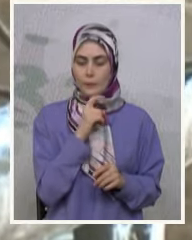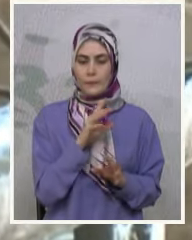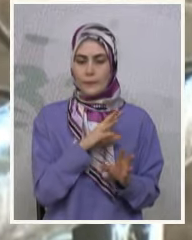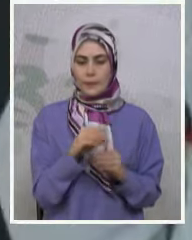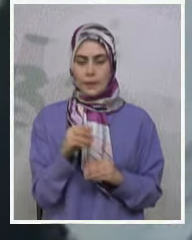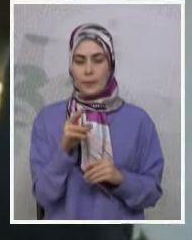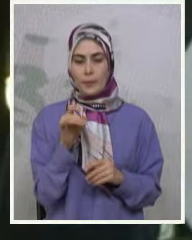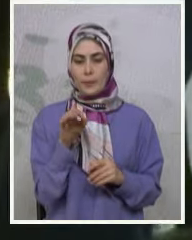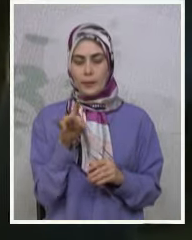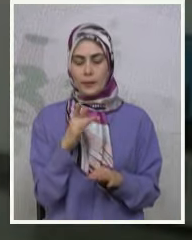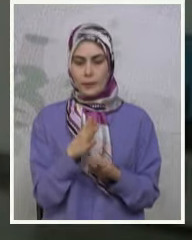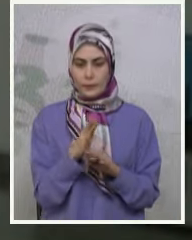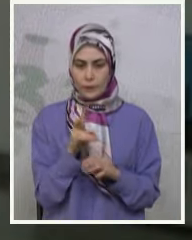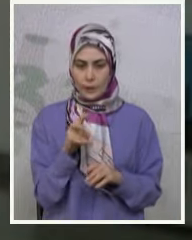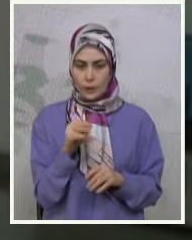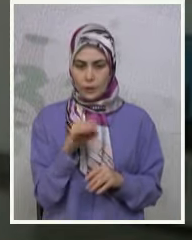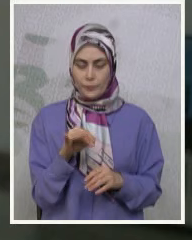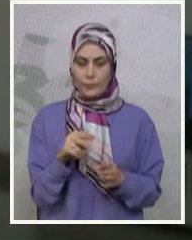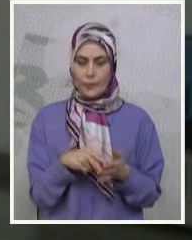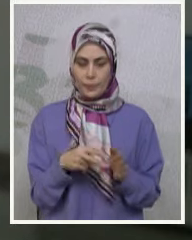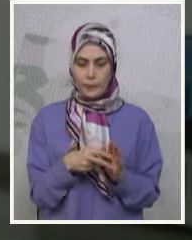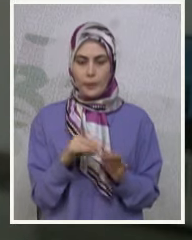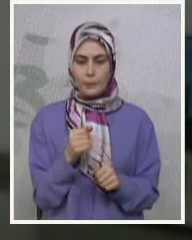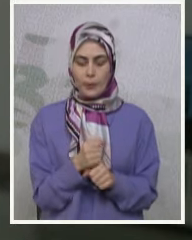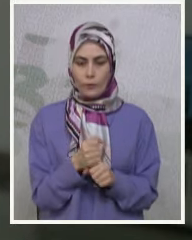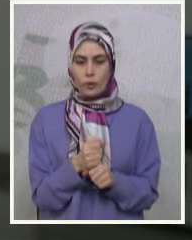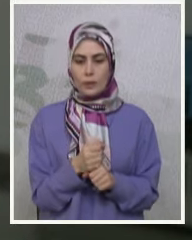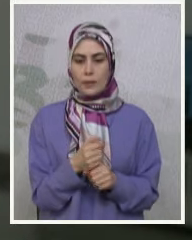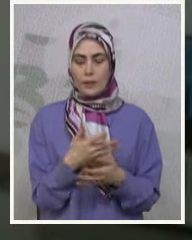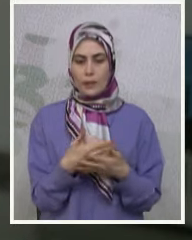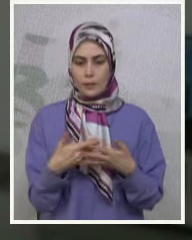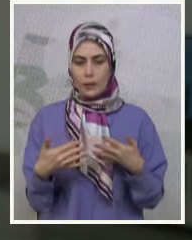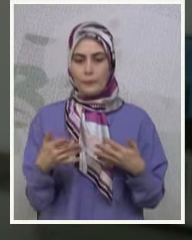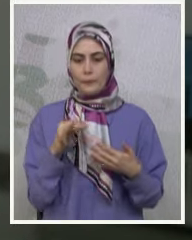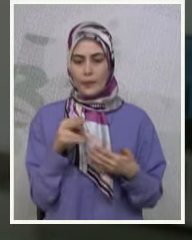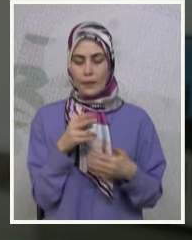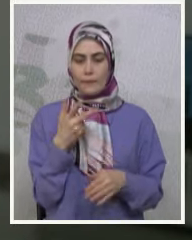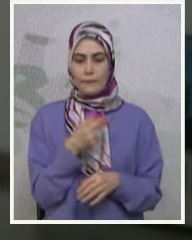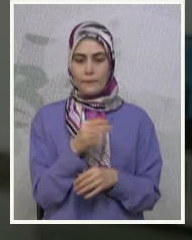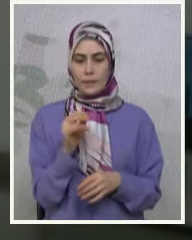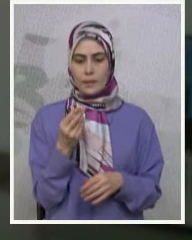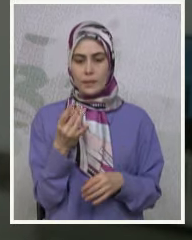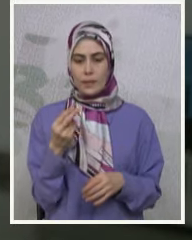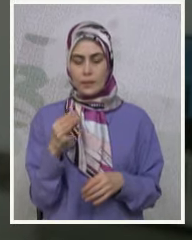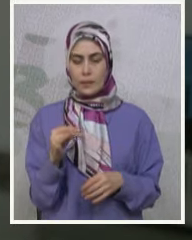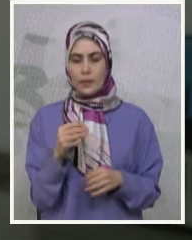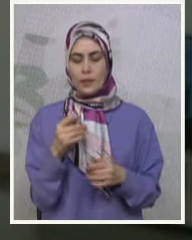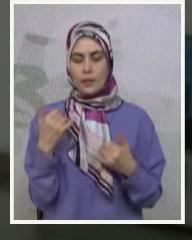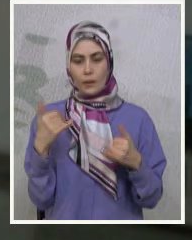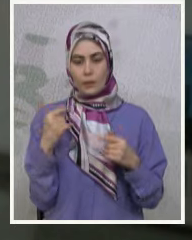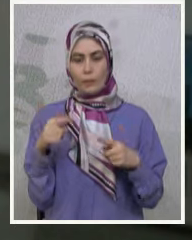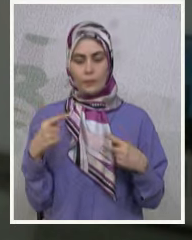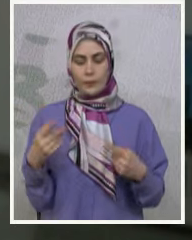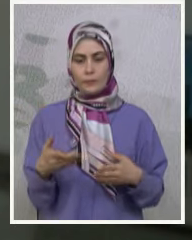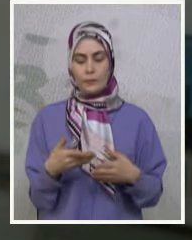необходимые препараты есть в наличии. Запланированы и проводятся различные виды вакцинации, как крупного рогатого скота,